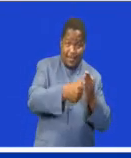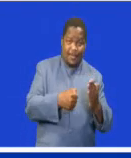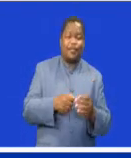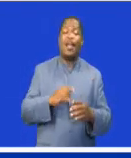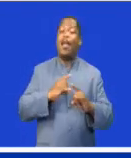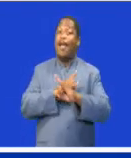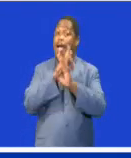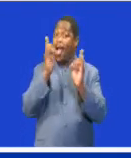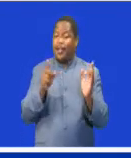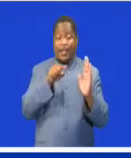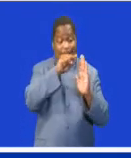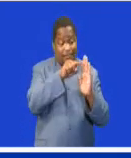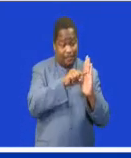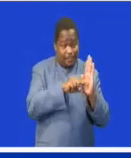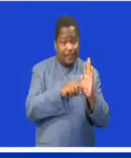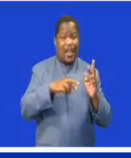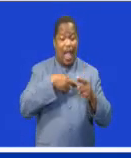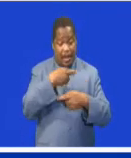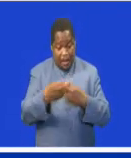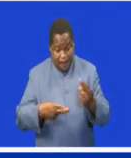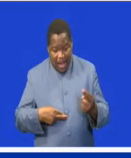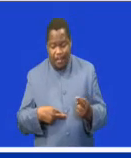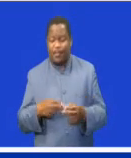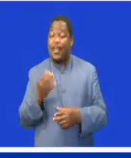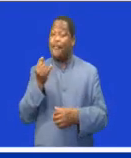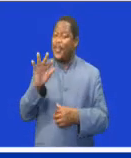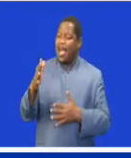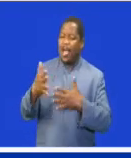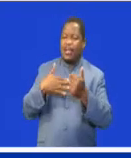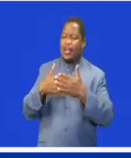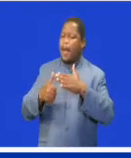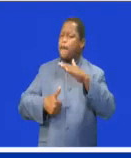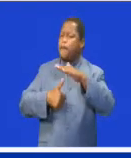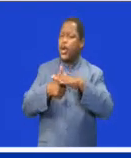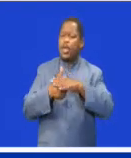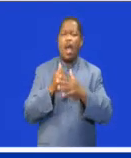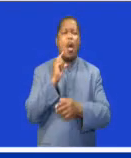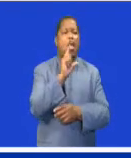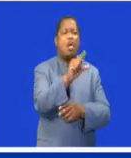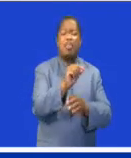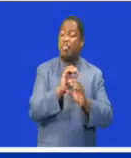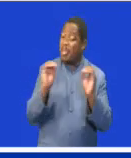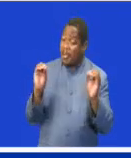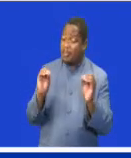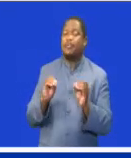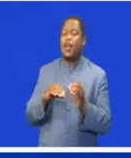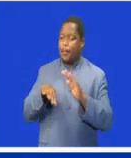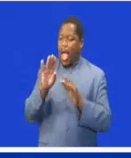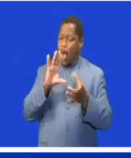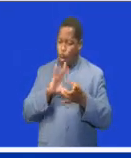emakhaya ungahambi nangabe kude sidzingo sekuthi uhambe ekhaya uhlale